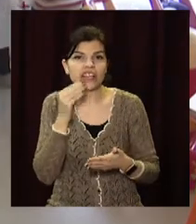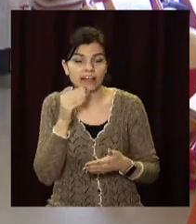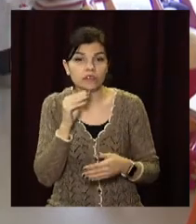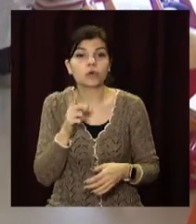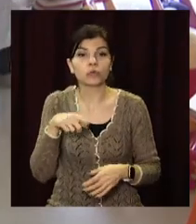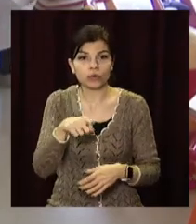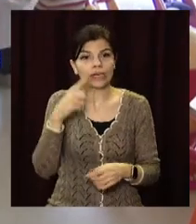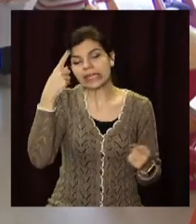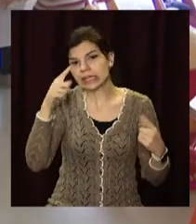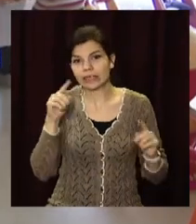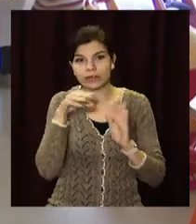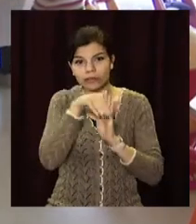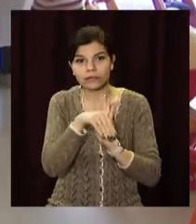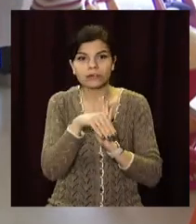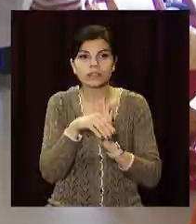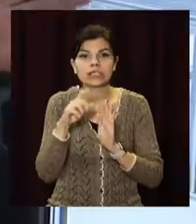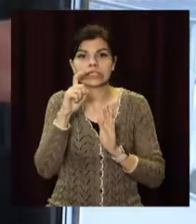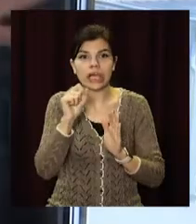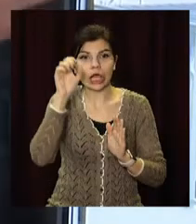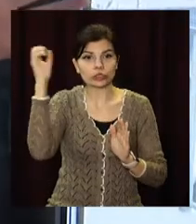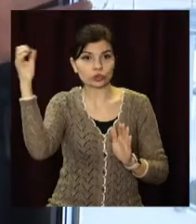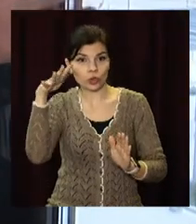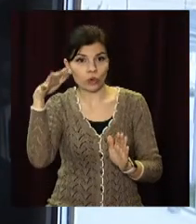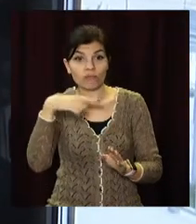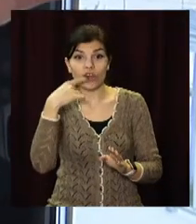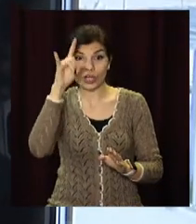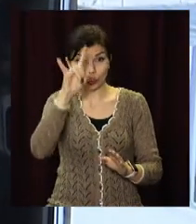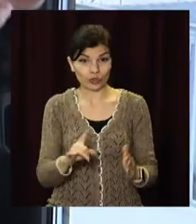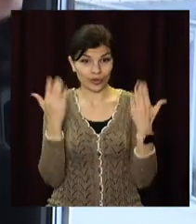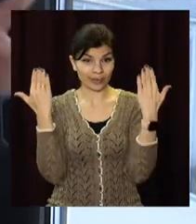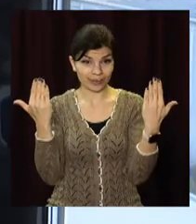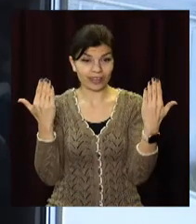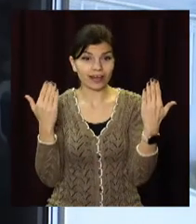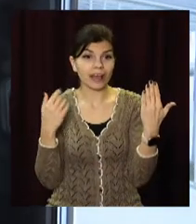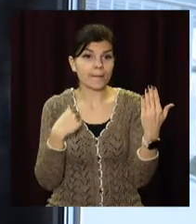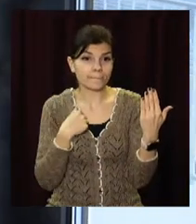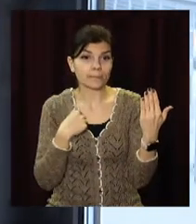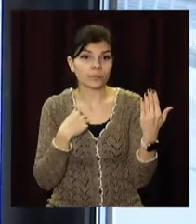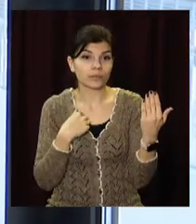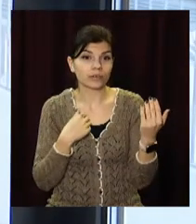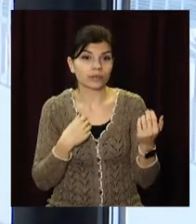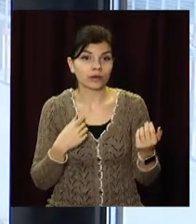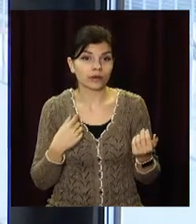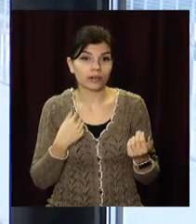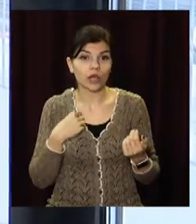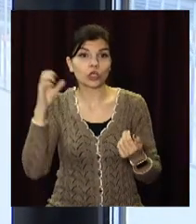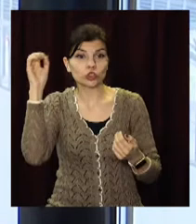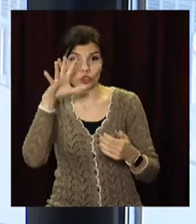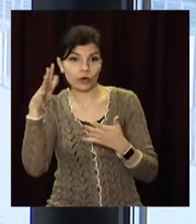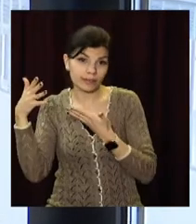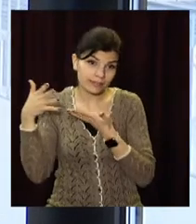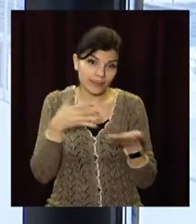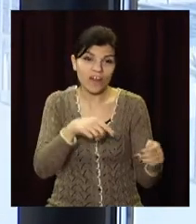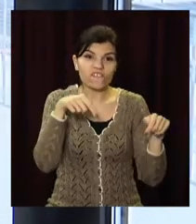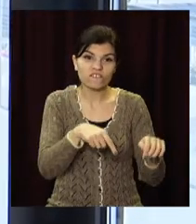завдяки втіленню ідеї – орієнтація за сонцем. Через огромні стеклопакети ми буквально запускаємо сонце